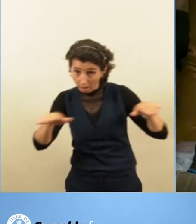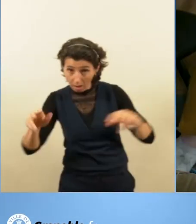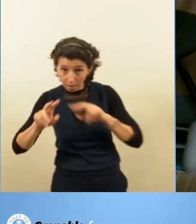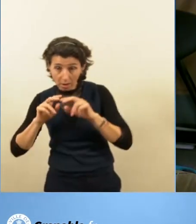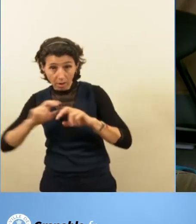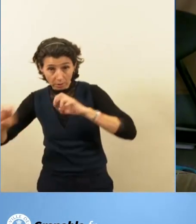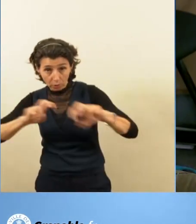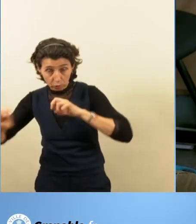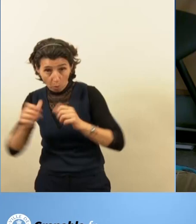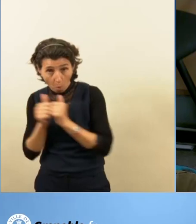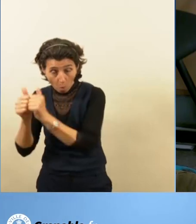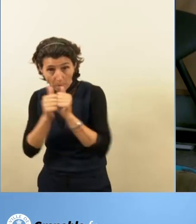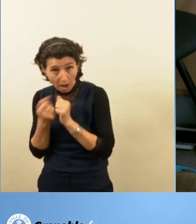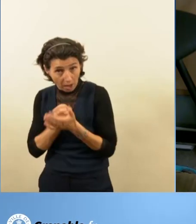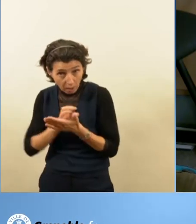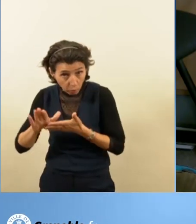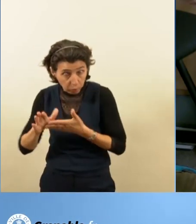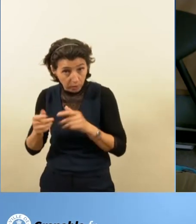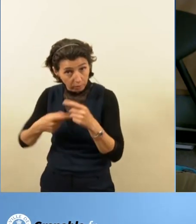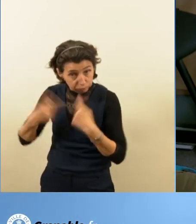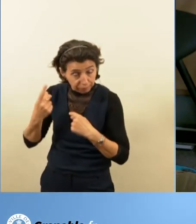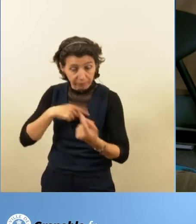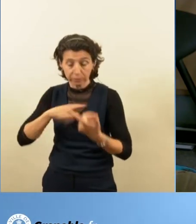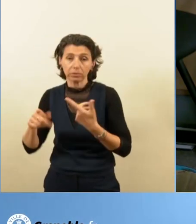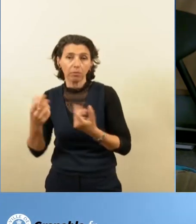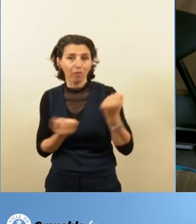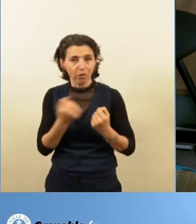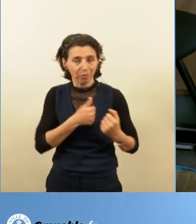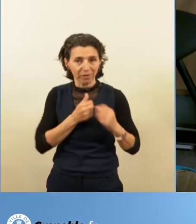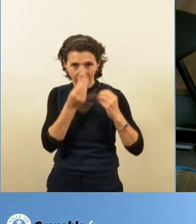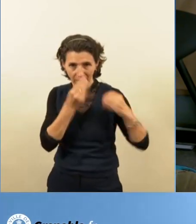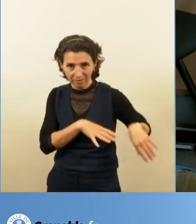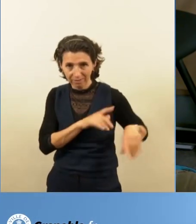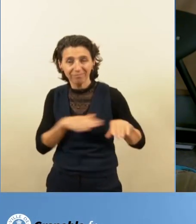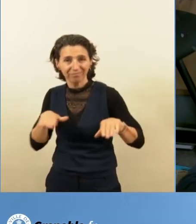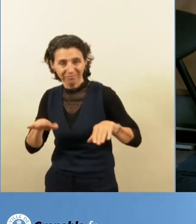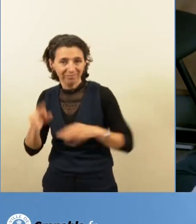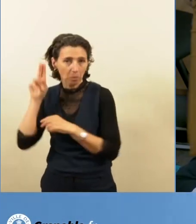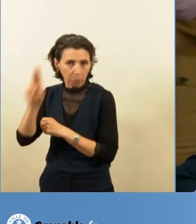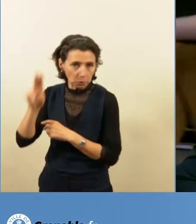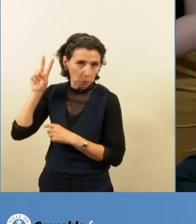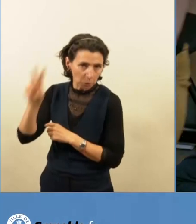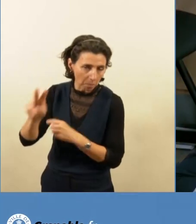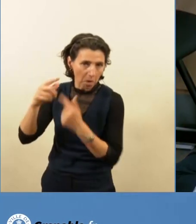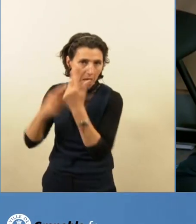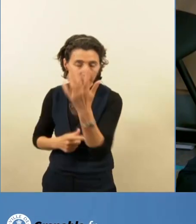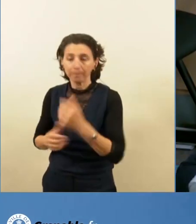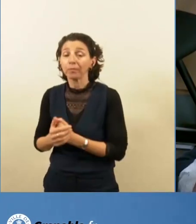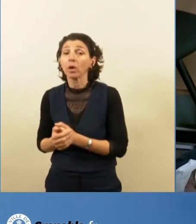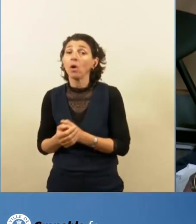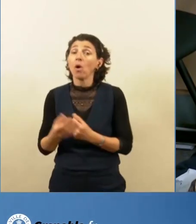utilisent peut-être un peu moins leur véhicule personnel mais il faudrait voir plus global plutôt que de dire d'un côté